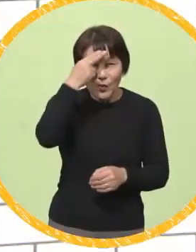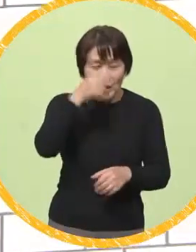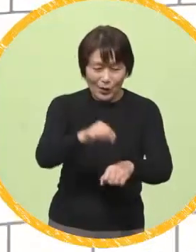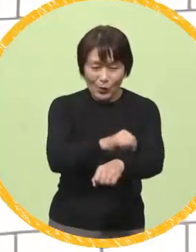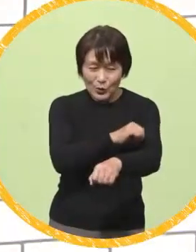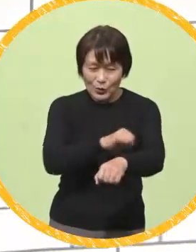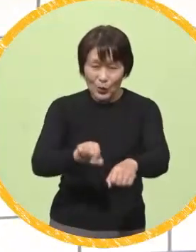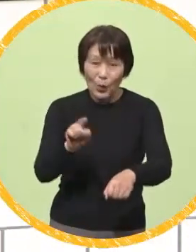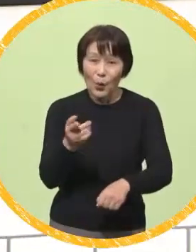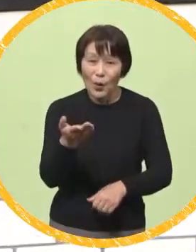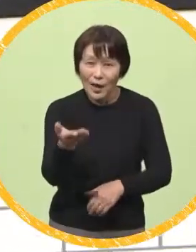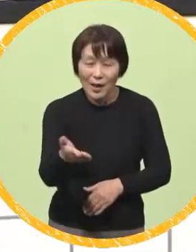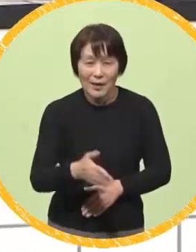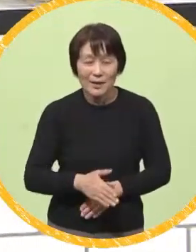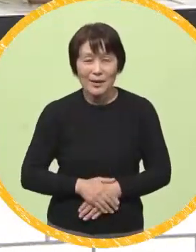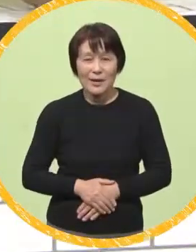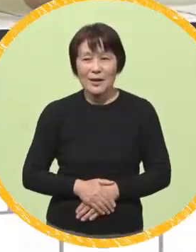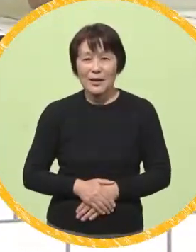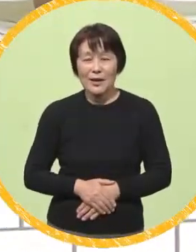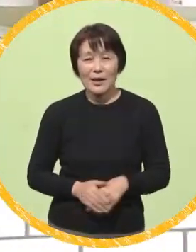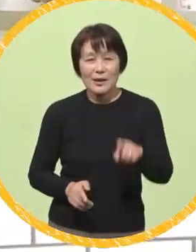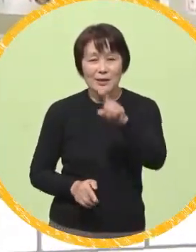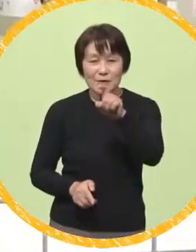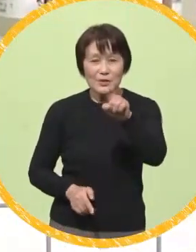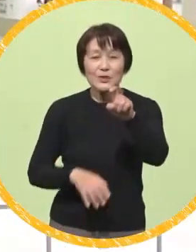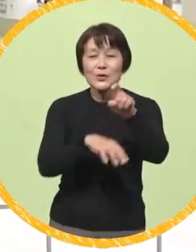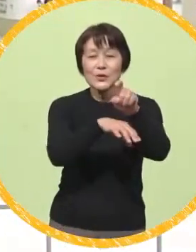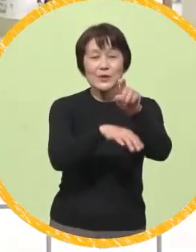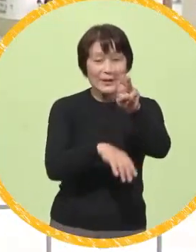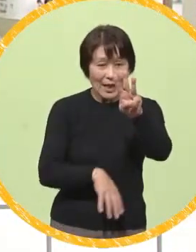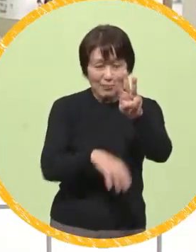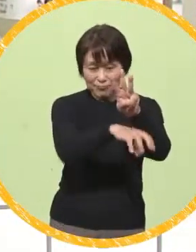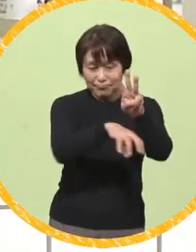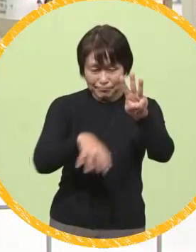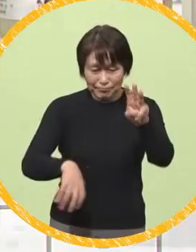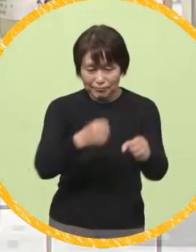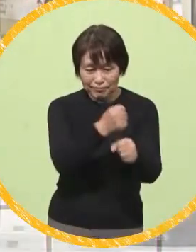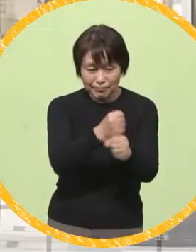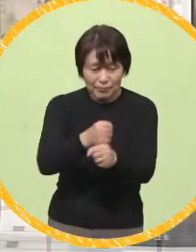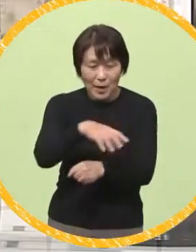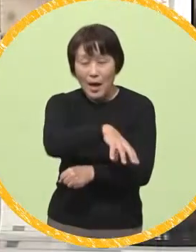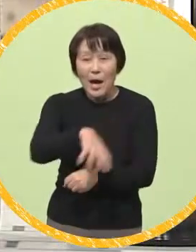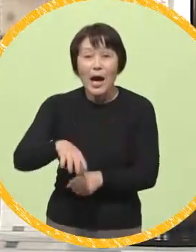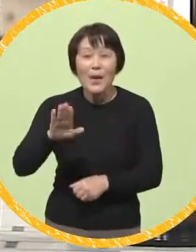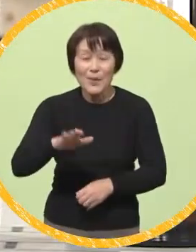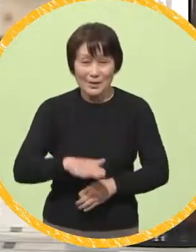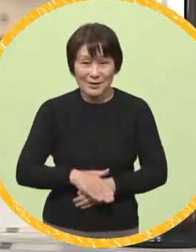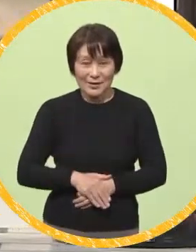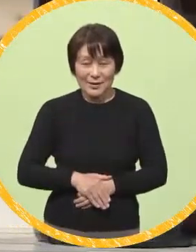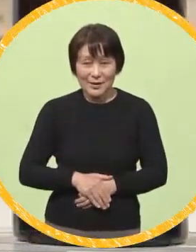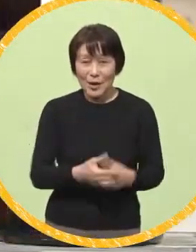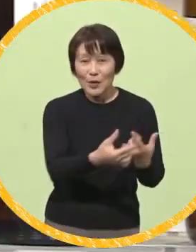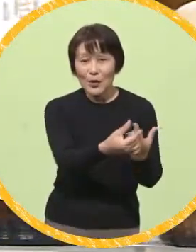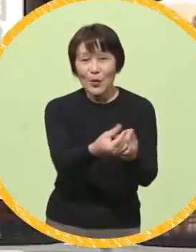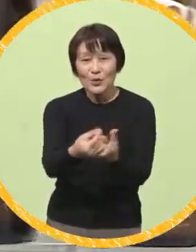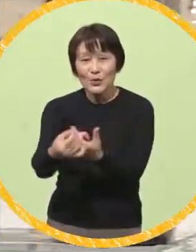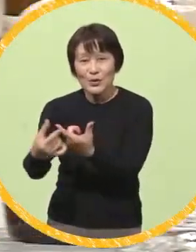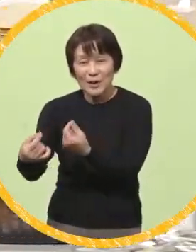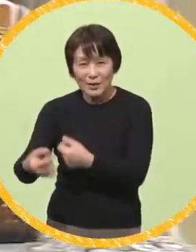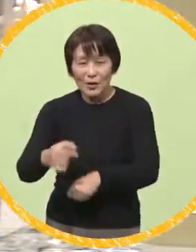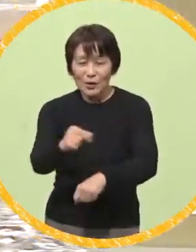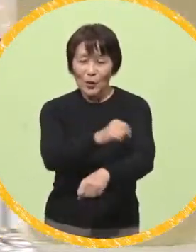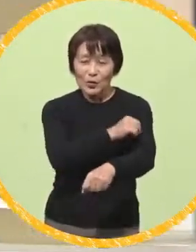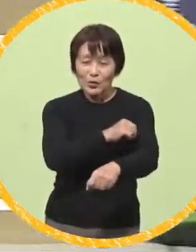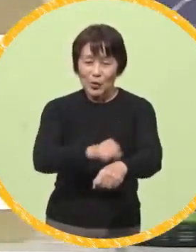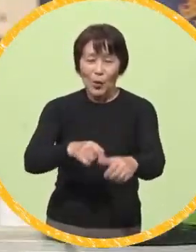ところなんですか。 はい、神奈川県には13蔵 あの日本酒の酒蔵さんがあるんですけれども、まあ、共通してこう特徴とし